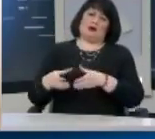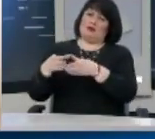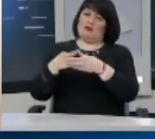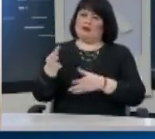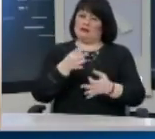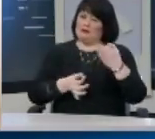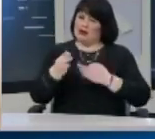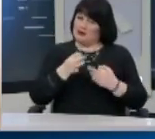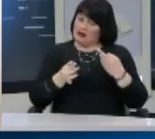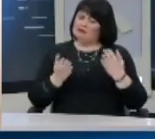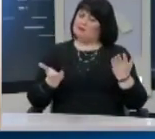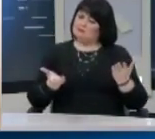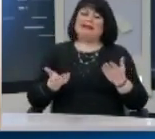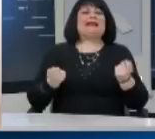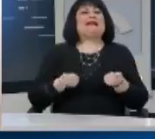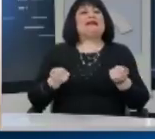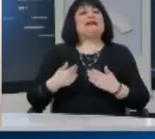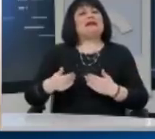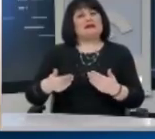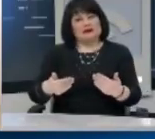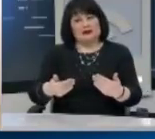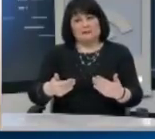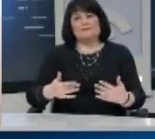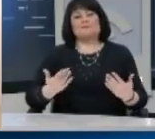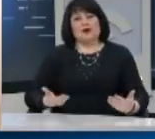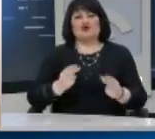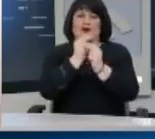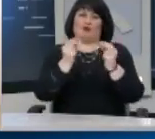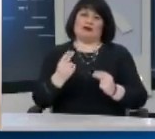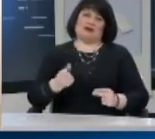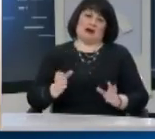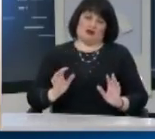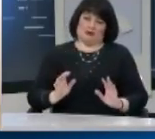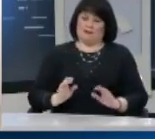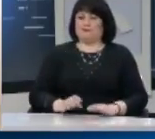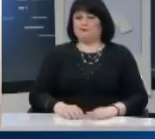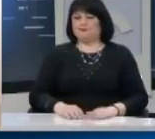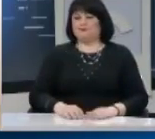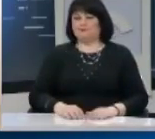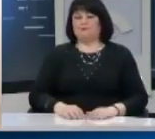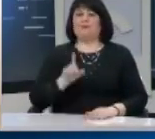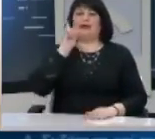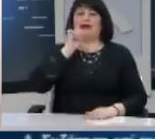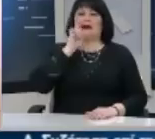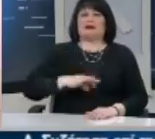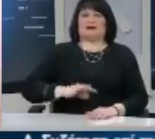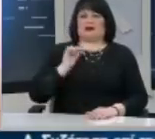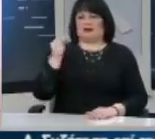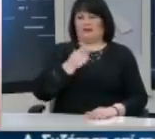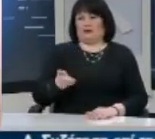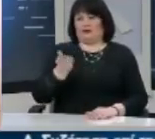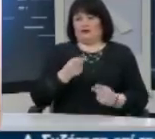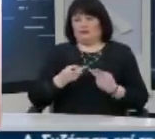άλλες πλευρές έτσι ώστε να υπάρξει αποτέλεσμα κυρίες και κύριοι συνάδελφοι